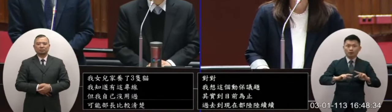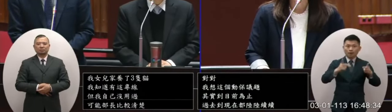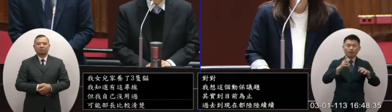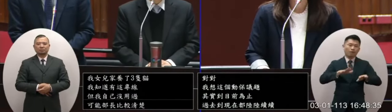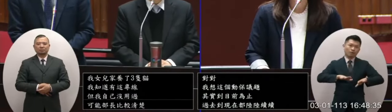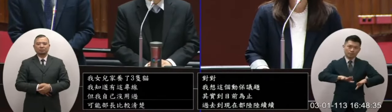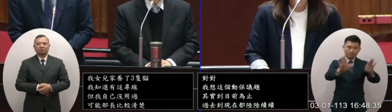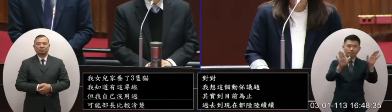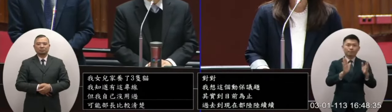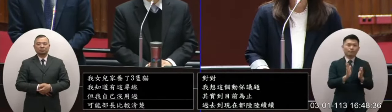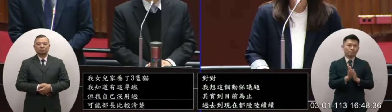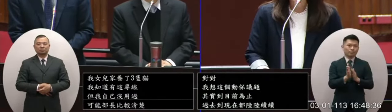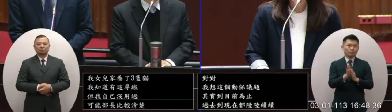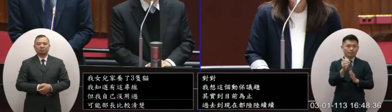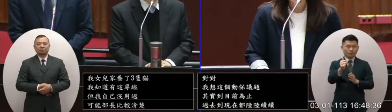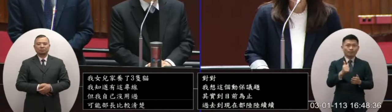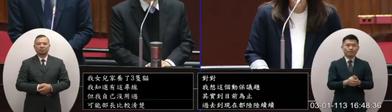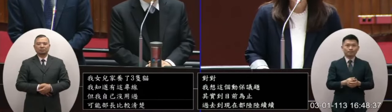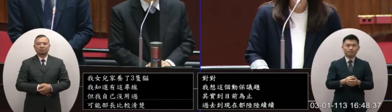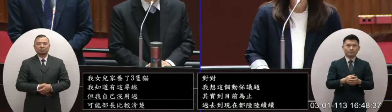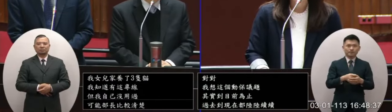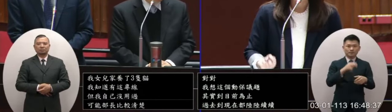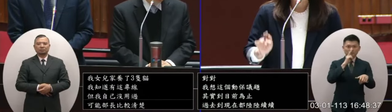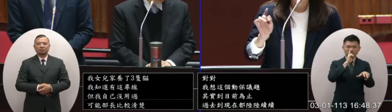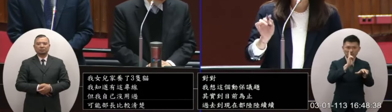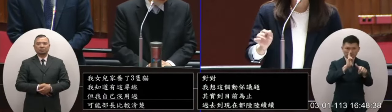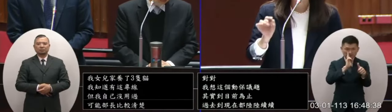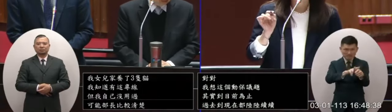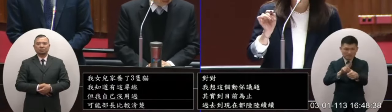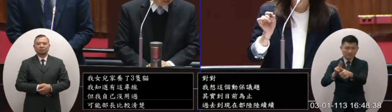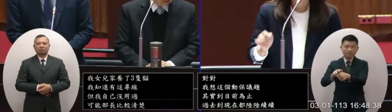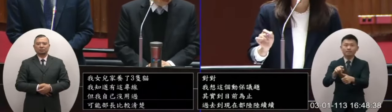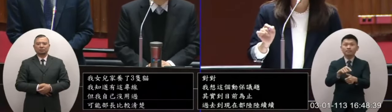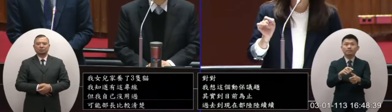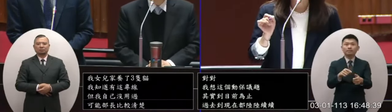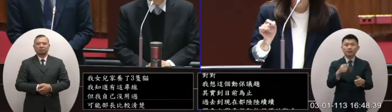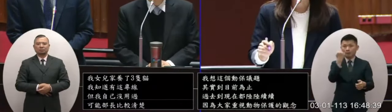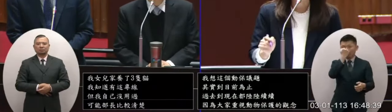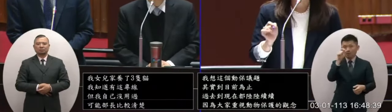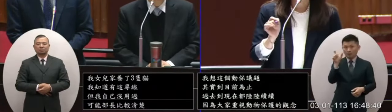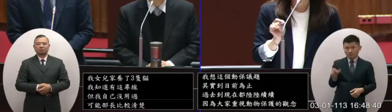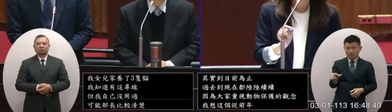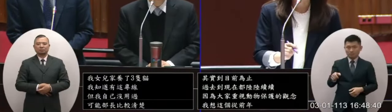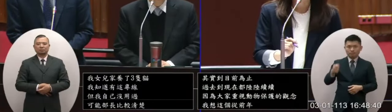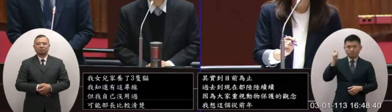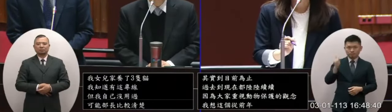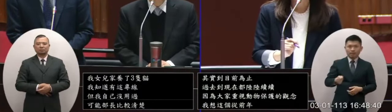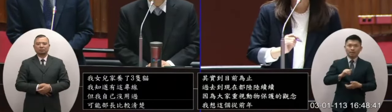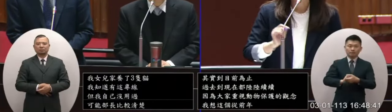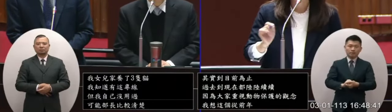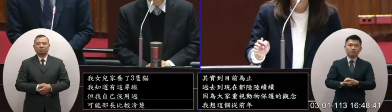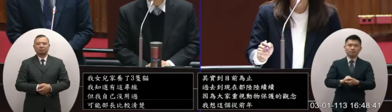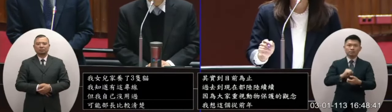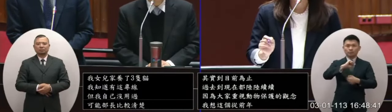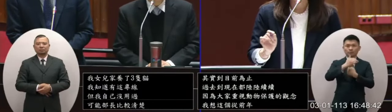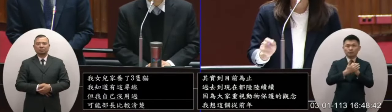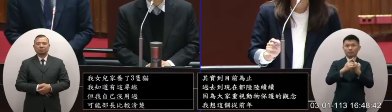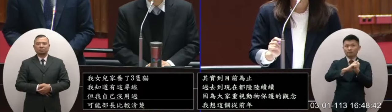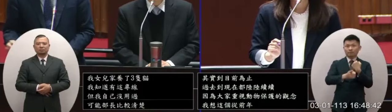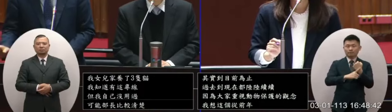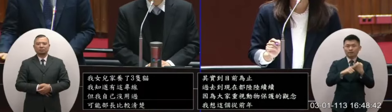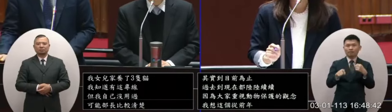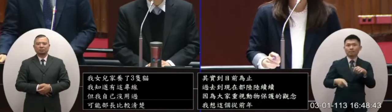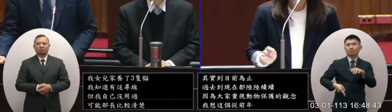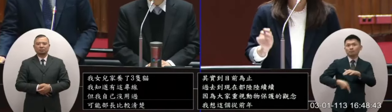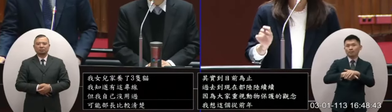步了哦，就是说这个施虐的行为人，他其实已经真的确定被定验，就是他违反动保法而入狱